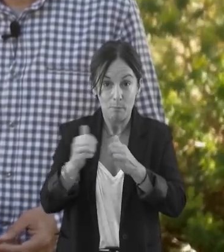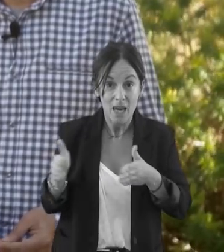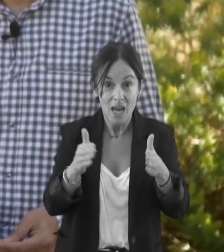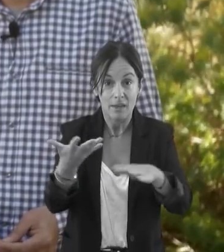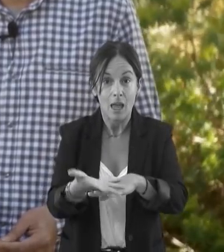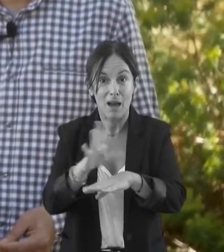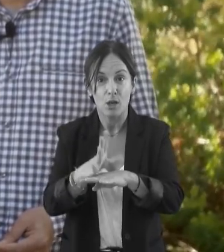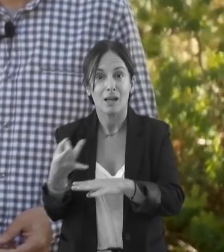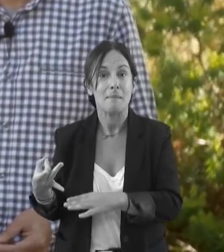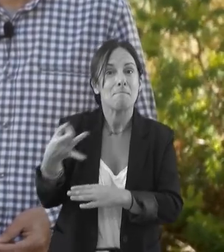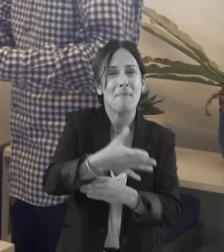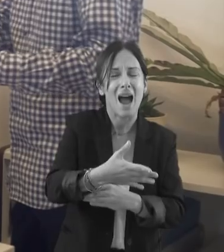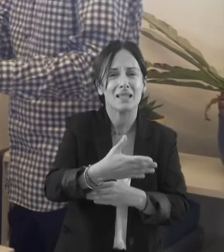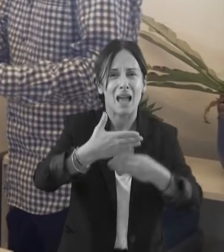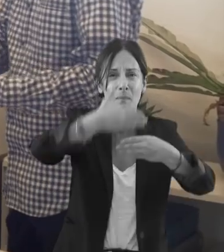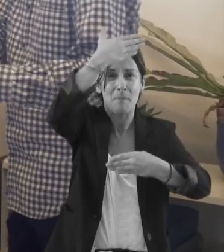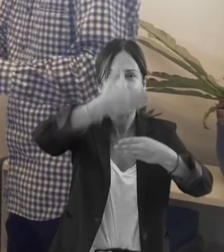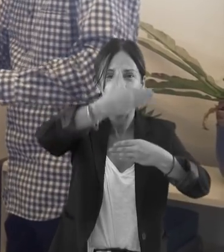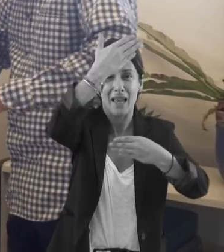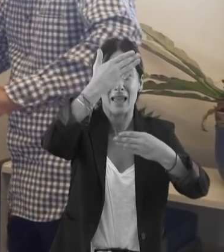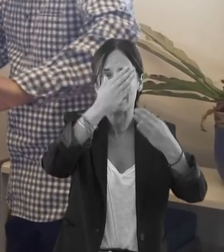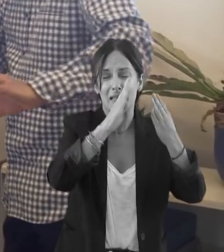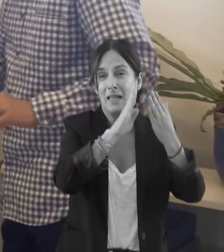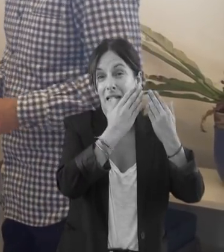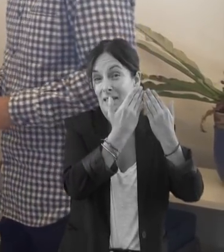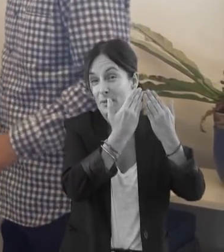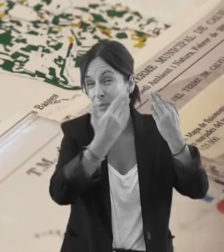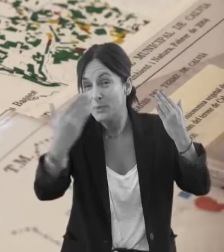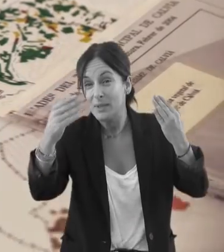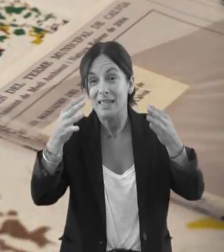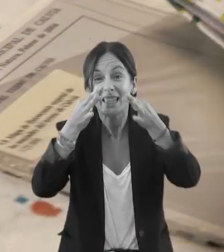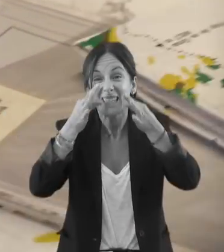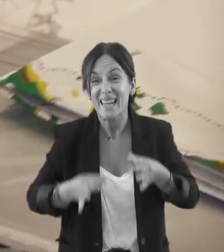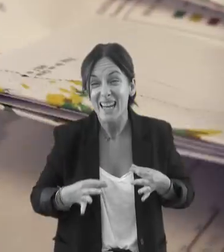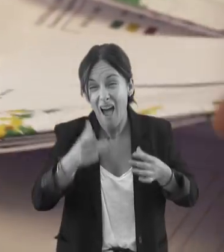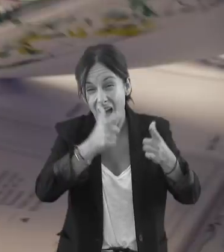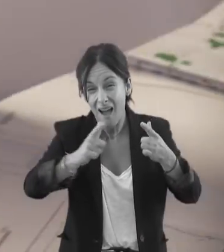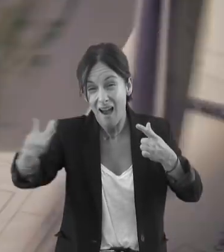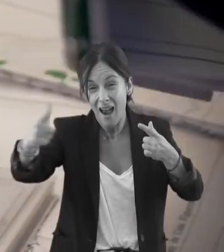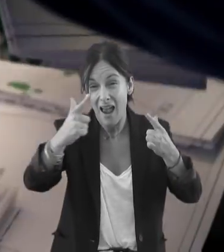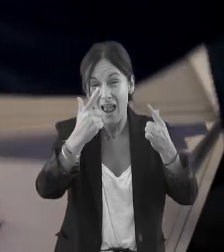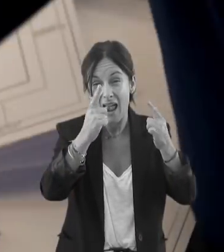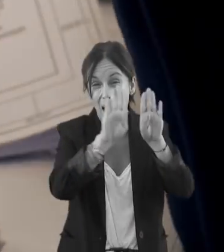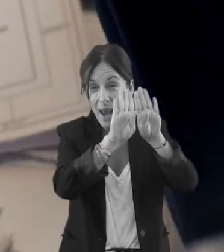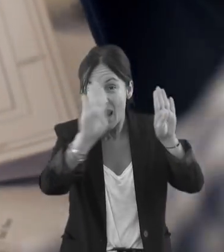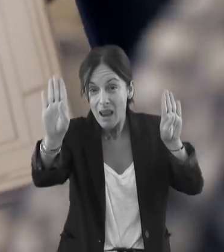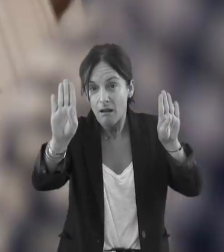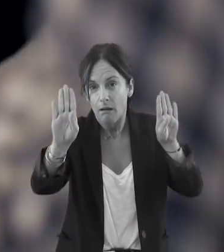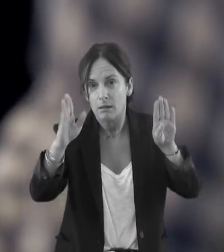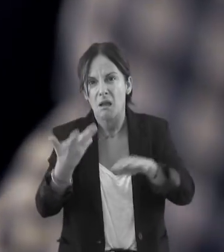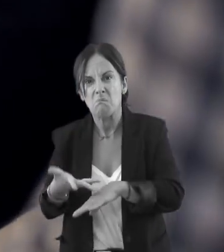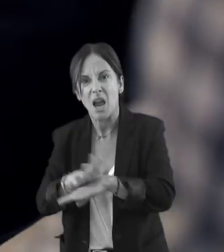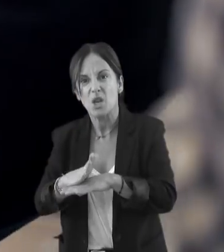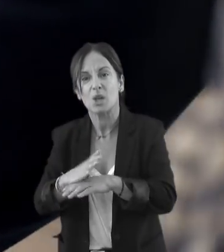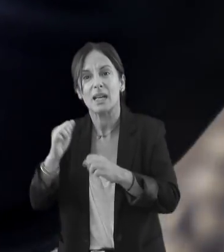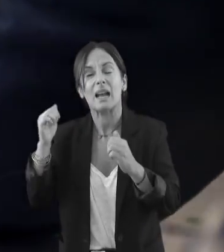als temps que feia que s'havia abandonat i en respecte a la litologia dels terrenys. Una de les primeres sorpreses va